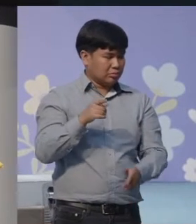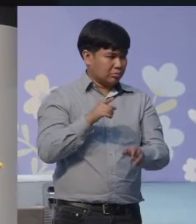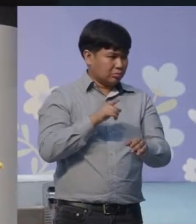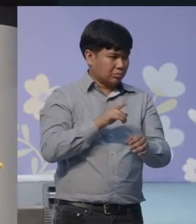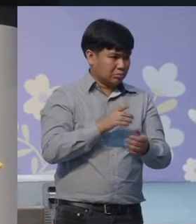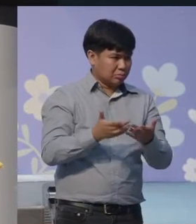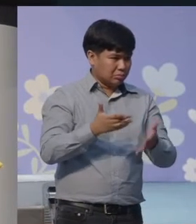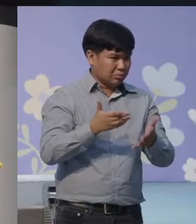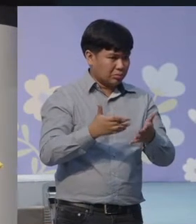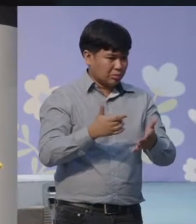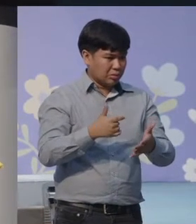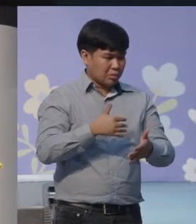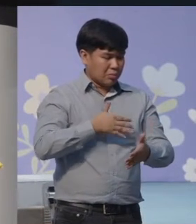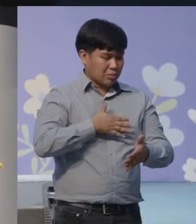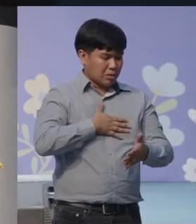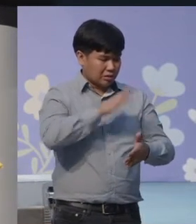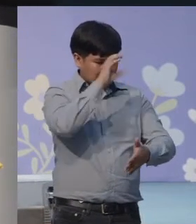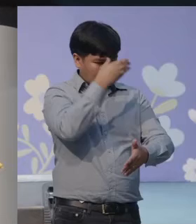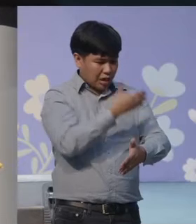Baka mapahamak itong anak kong,